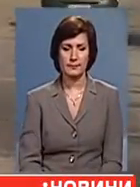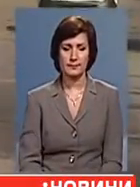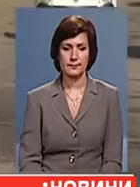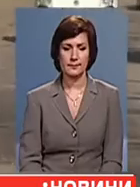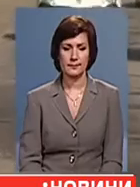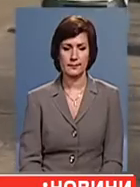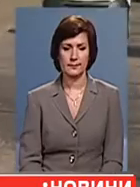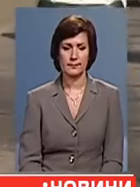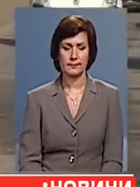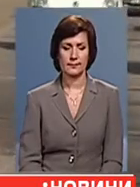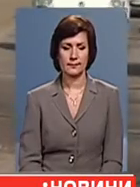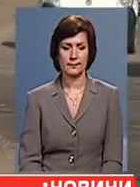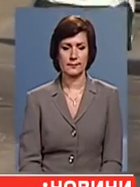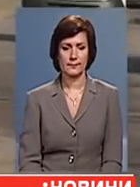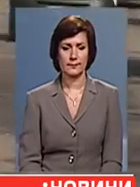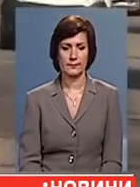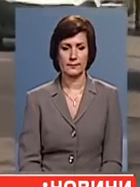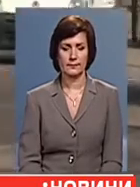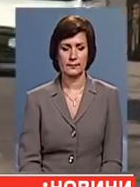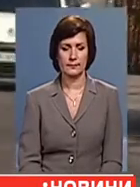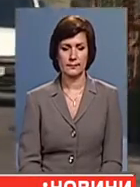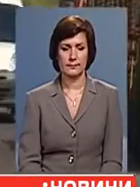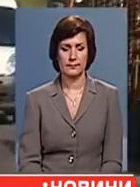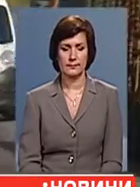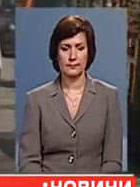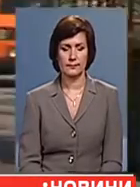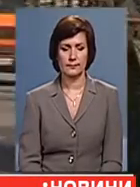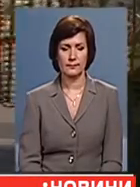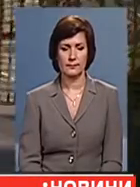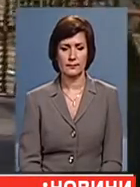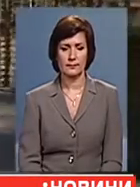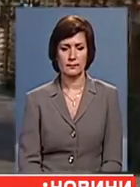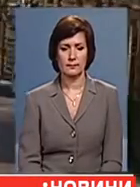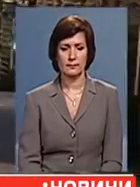Лариса Світловська, новини на Першому.